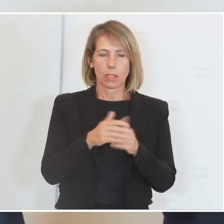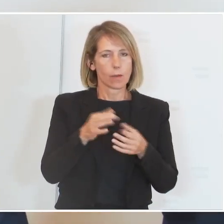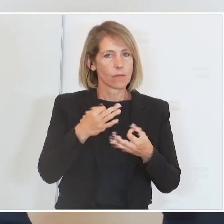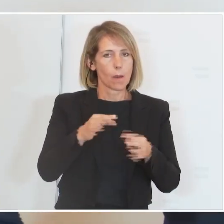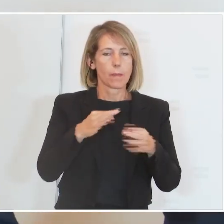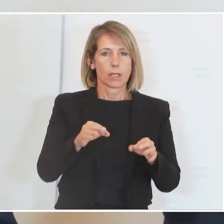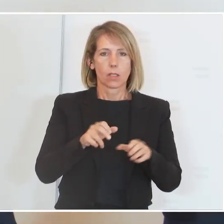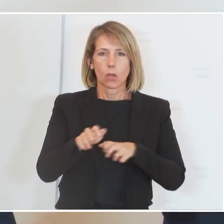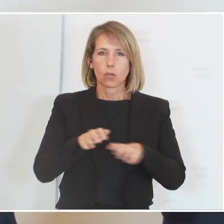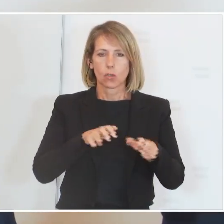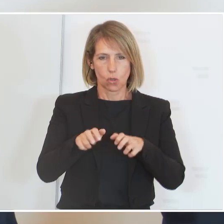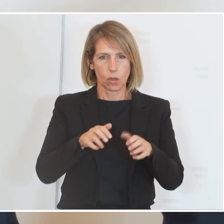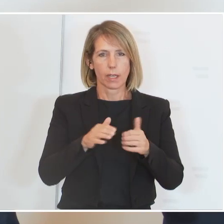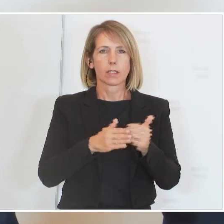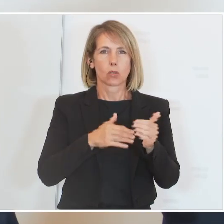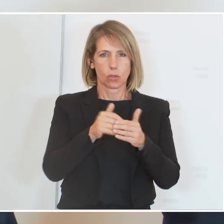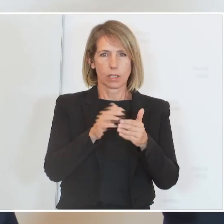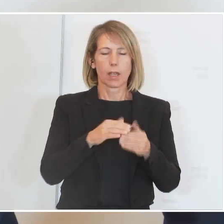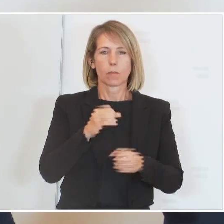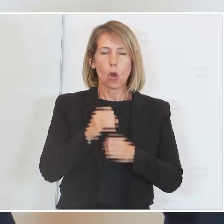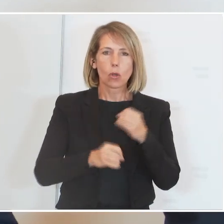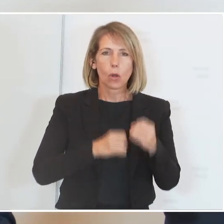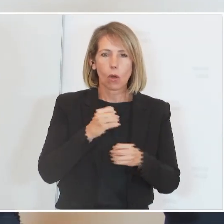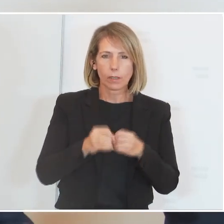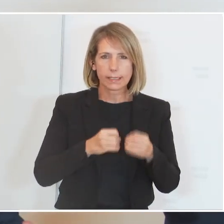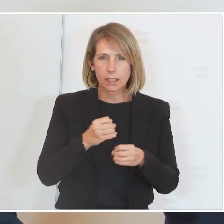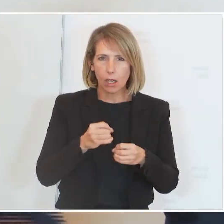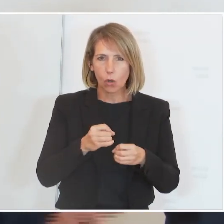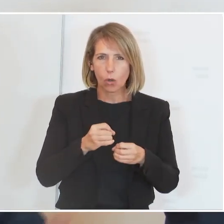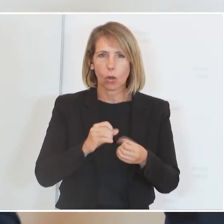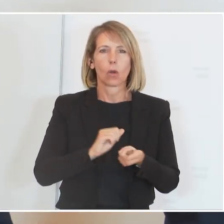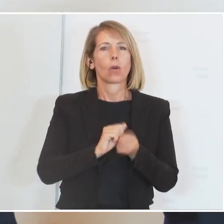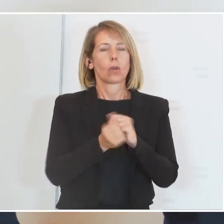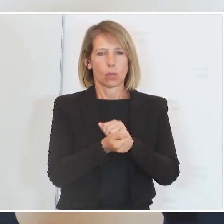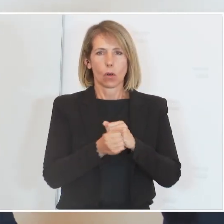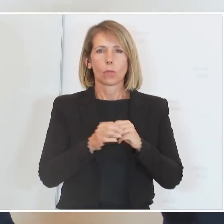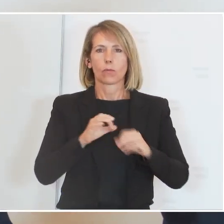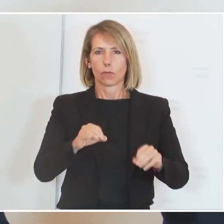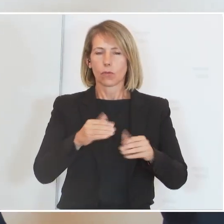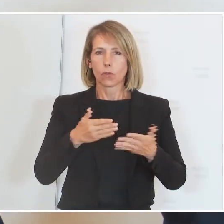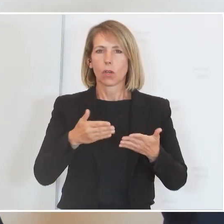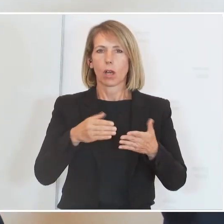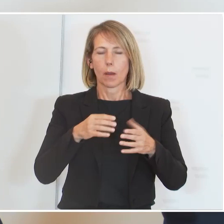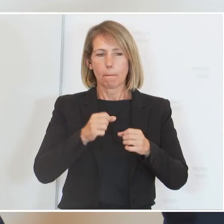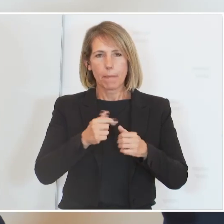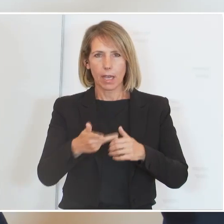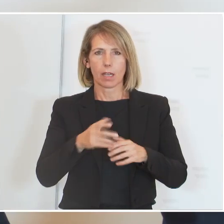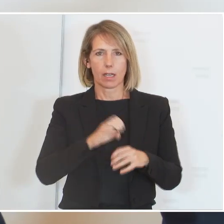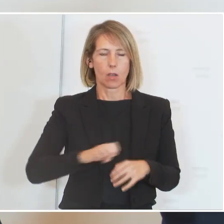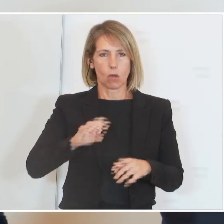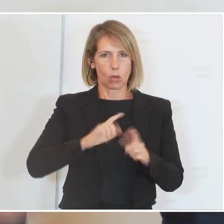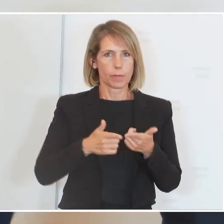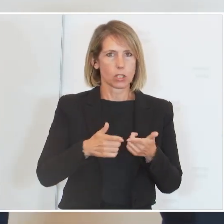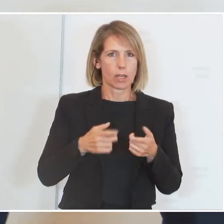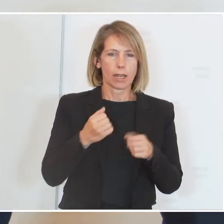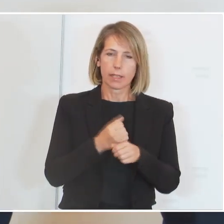Steuersystems, nämlich die Ökologisierung des Steuersystems, und zwar in einer Art und Weise, dass man in mehreren europäischen Ländern darauf schaut, wie man es macht.